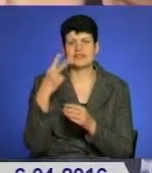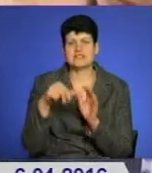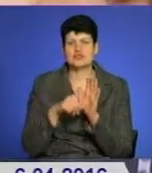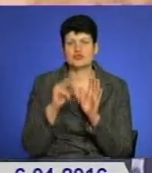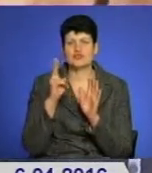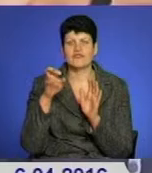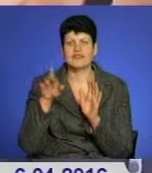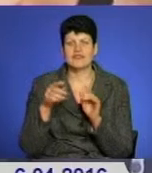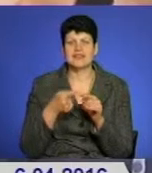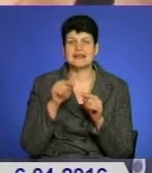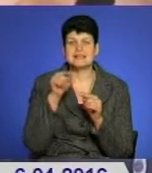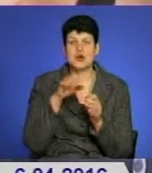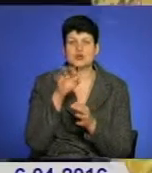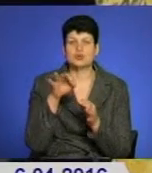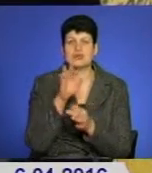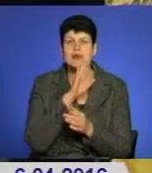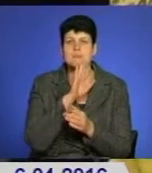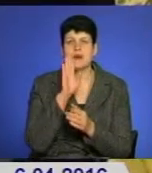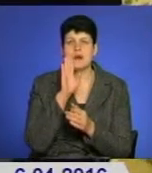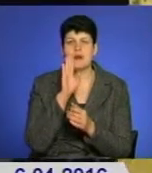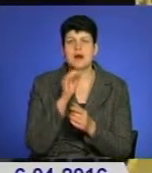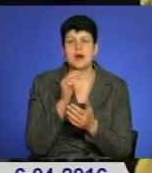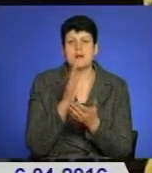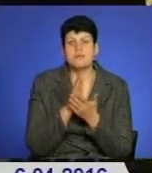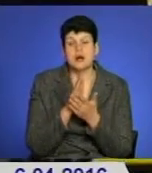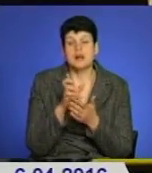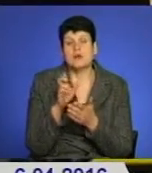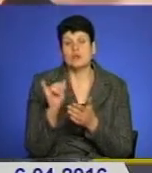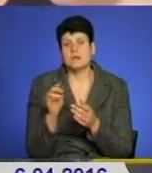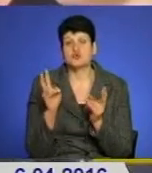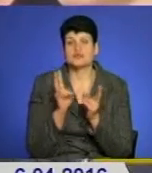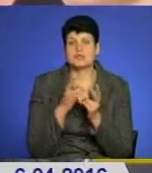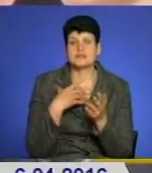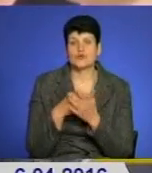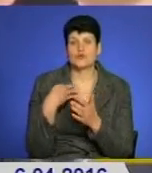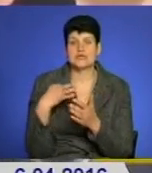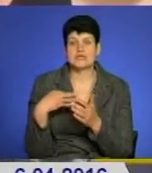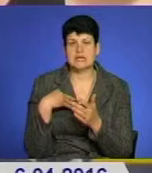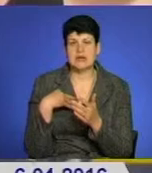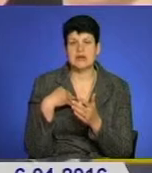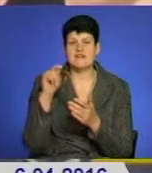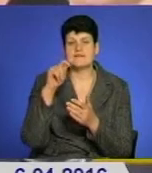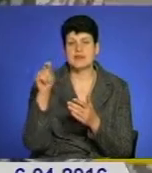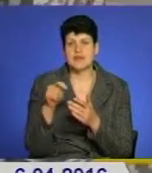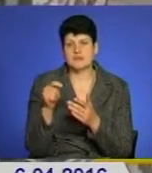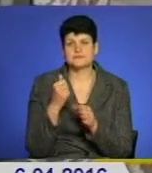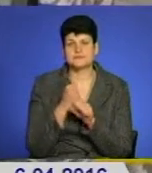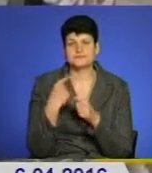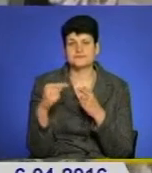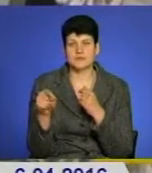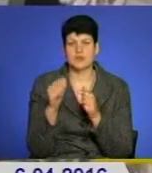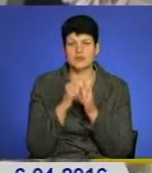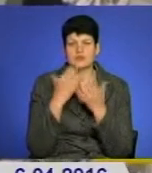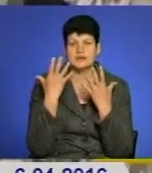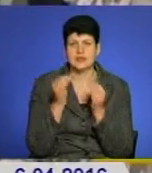26 квітня ця осиротіла мама мала би зустрічати свого єдиного сина, однак війна переписала події. Щодень Надія